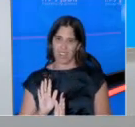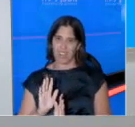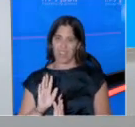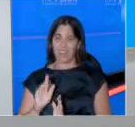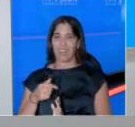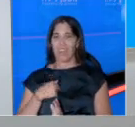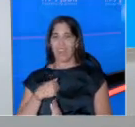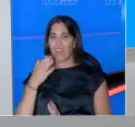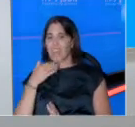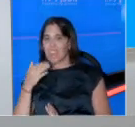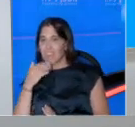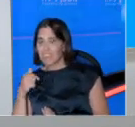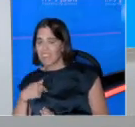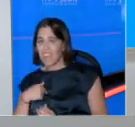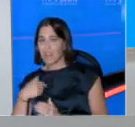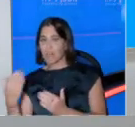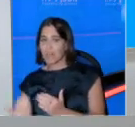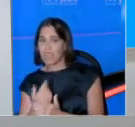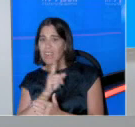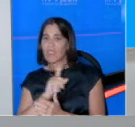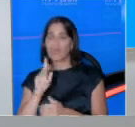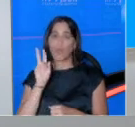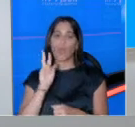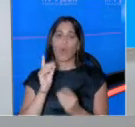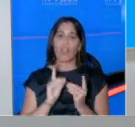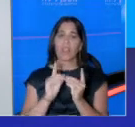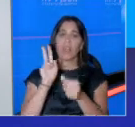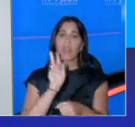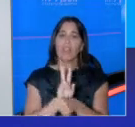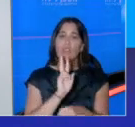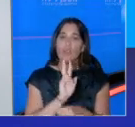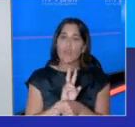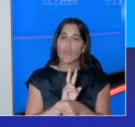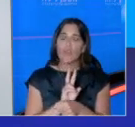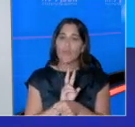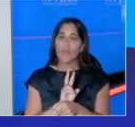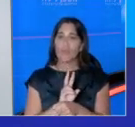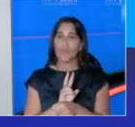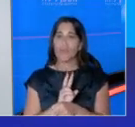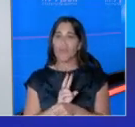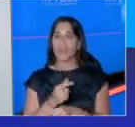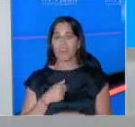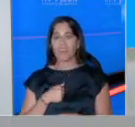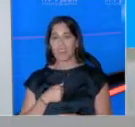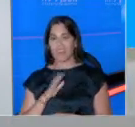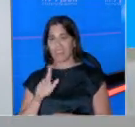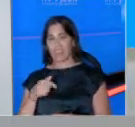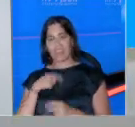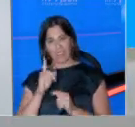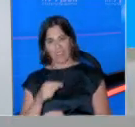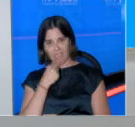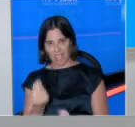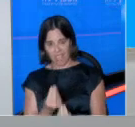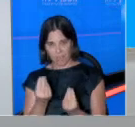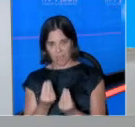הדרך... אגף יהדות מתחדשת, זאת לא הדרך לשמור על הסטטוס קוו. זה אני, קשה. אני חייבת להגיד רגע משהו לגבי סטטוס של דת